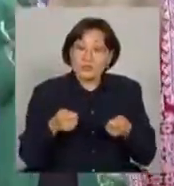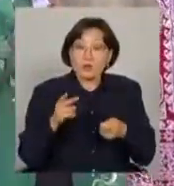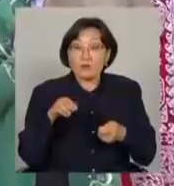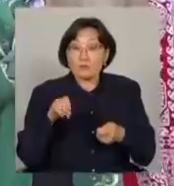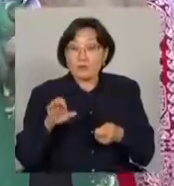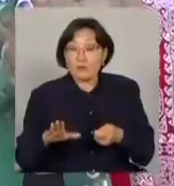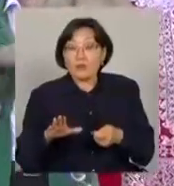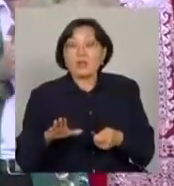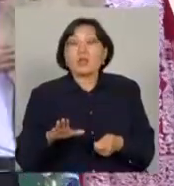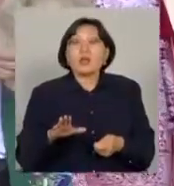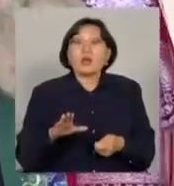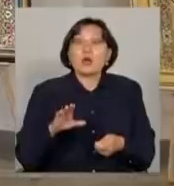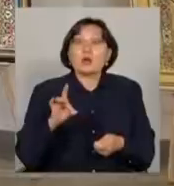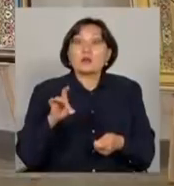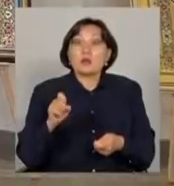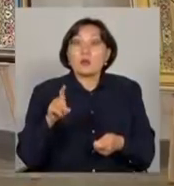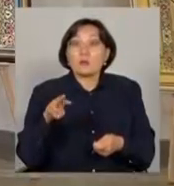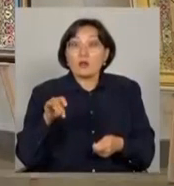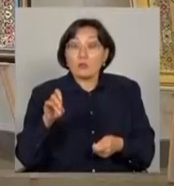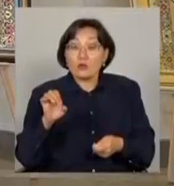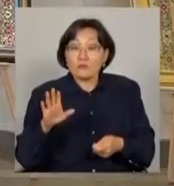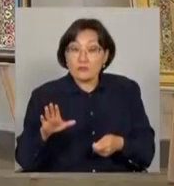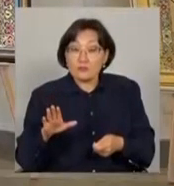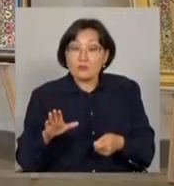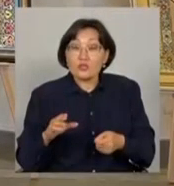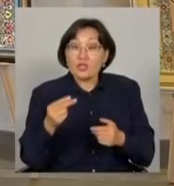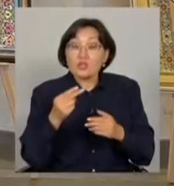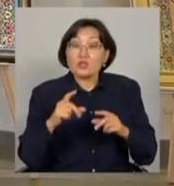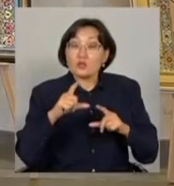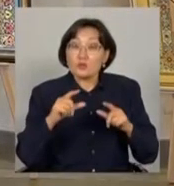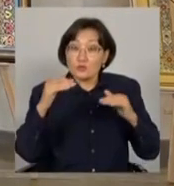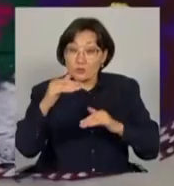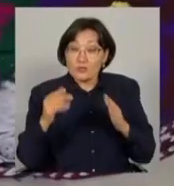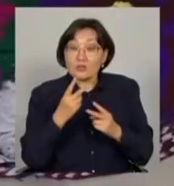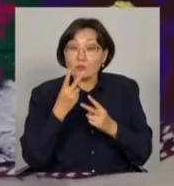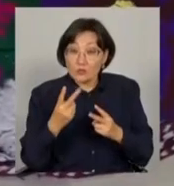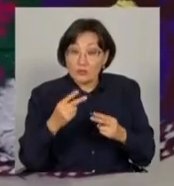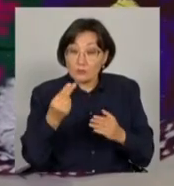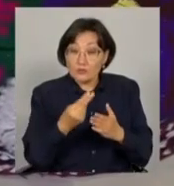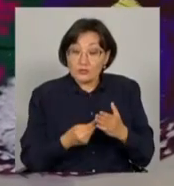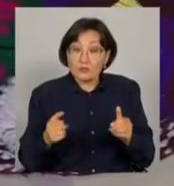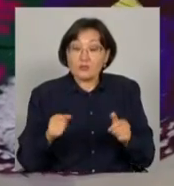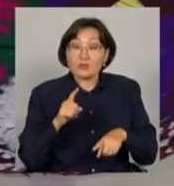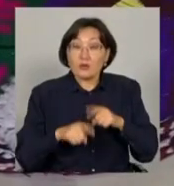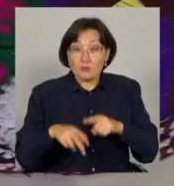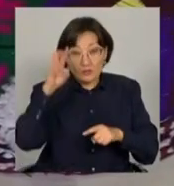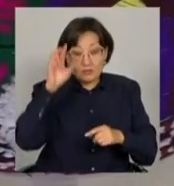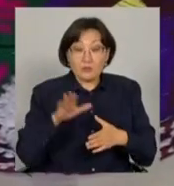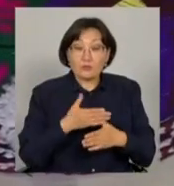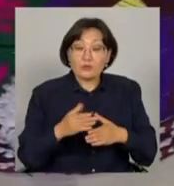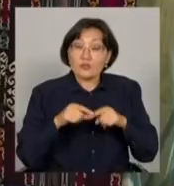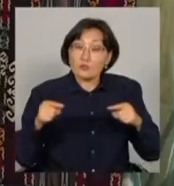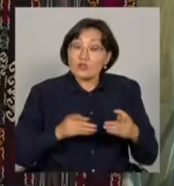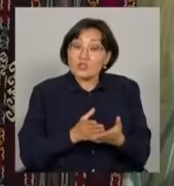Қасым-Жомарт Тоқаев пен Тәжікстан президенті Эмомали Рахманның да суреттерін байқап қалдық. Бұл бауырмал елдер арасындағы сан